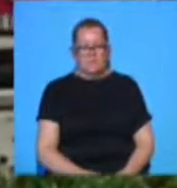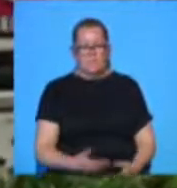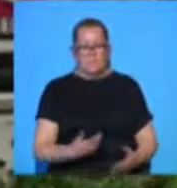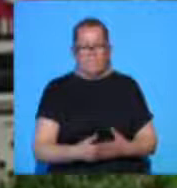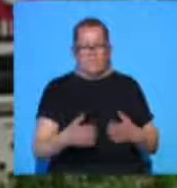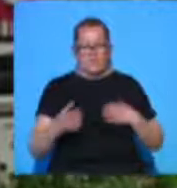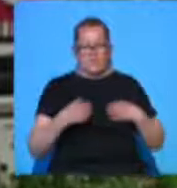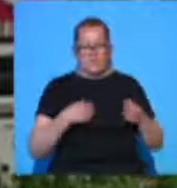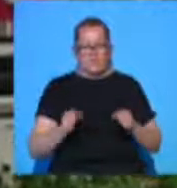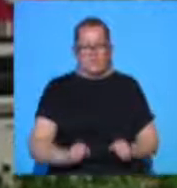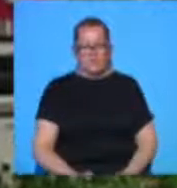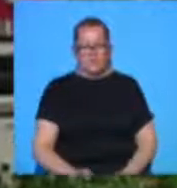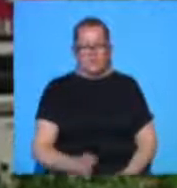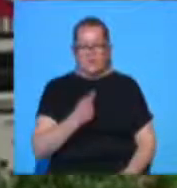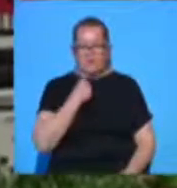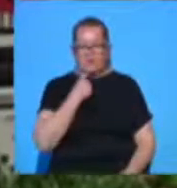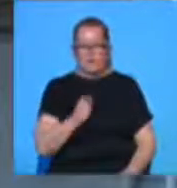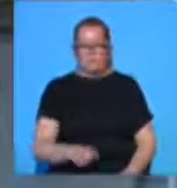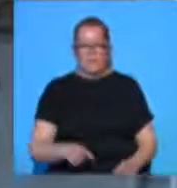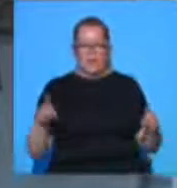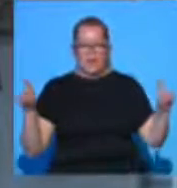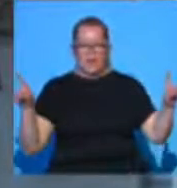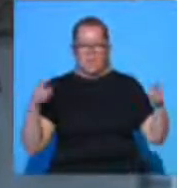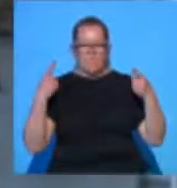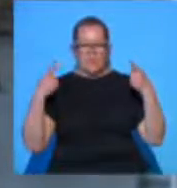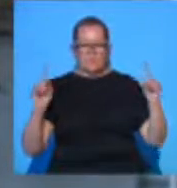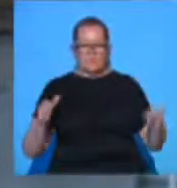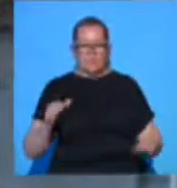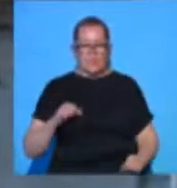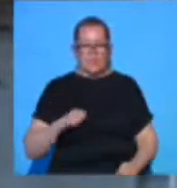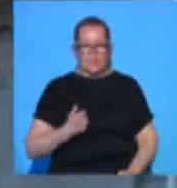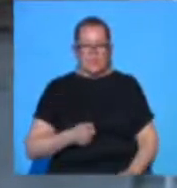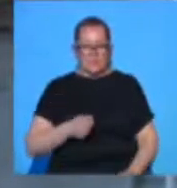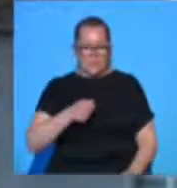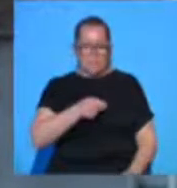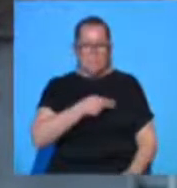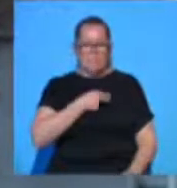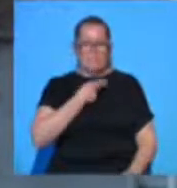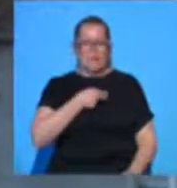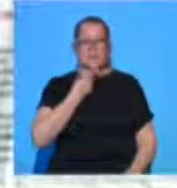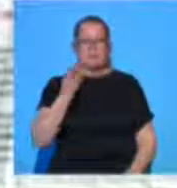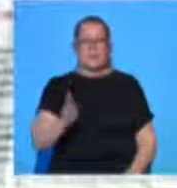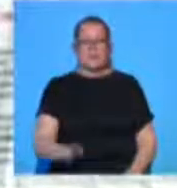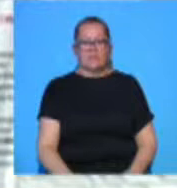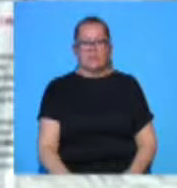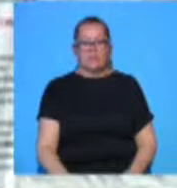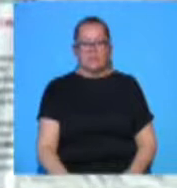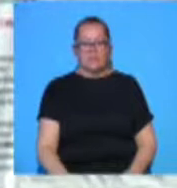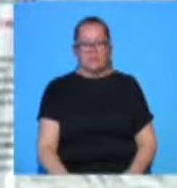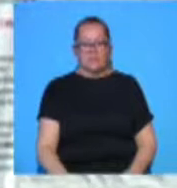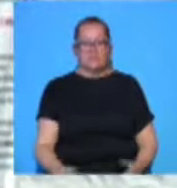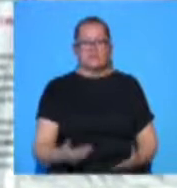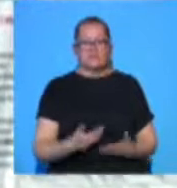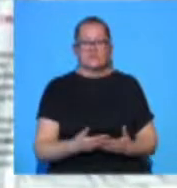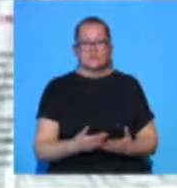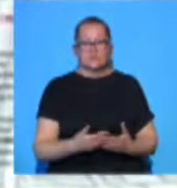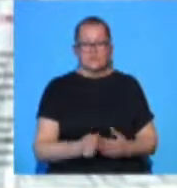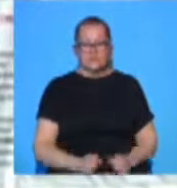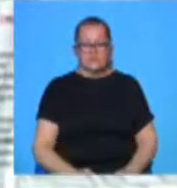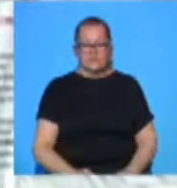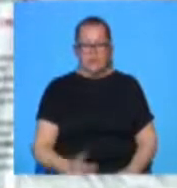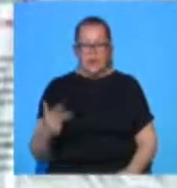Pentru Teatrul Național Marin Sorescu din Craiova, festivalul Shakespeare este o mândrie și o provocare. ce înseamnă